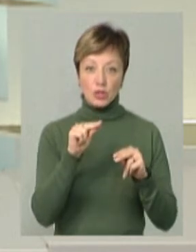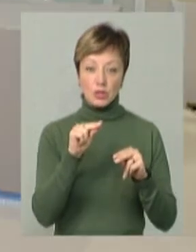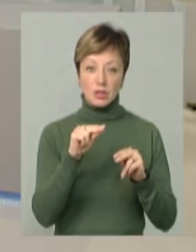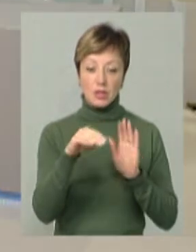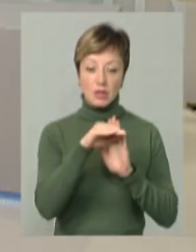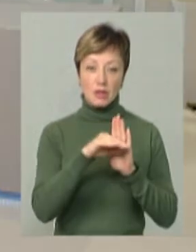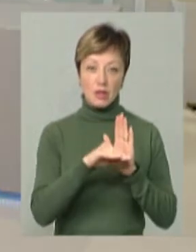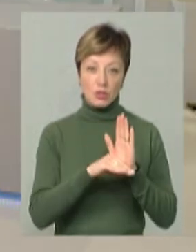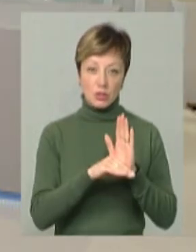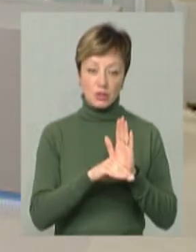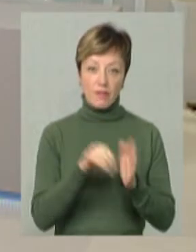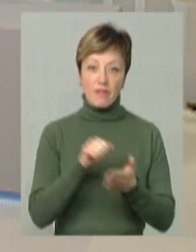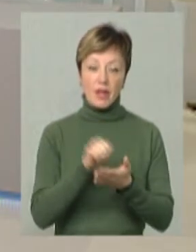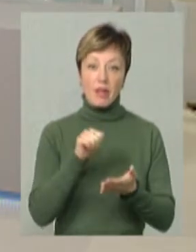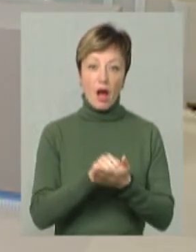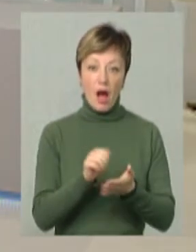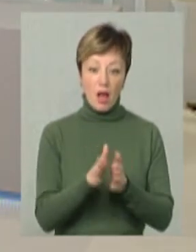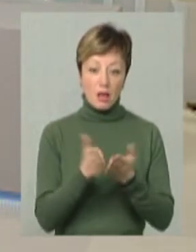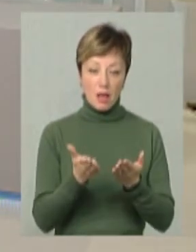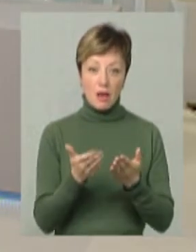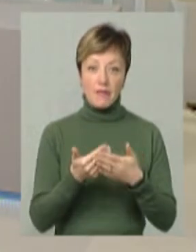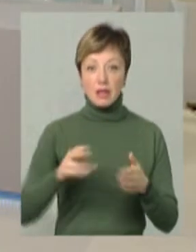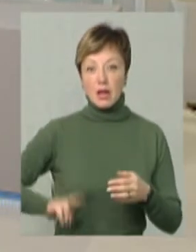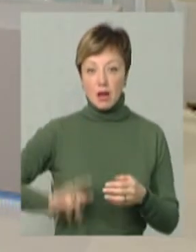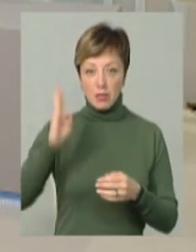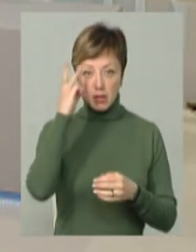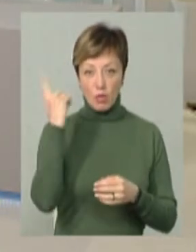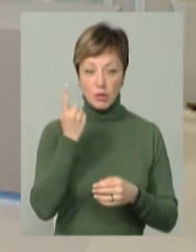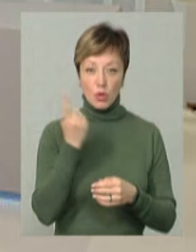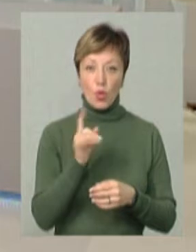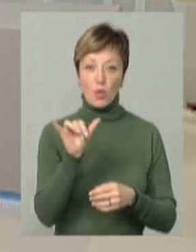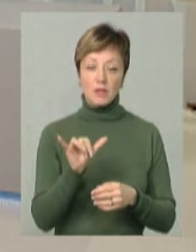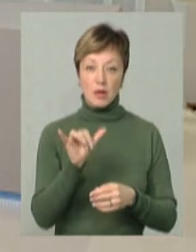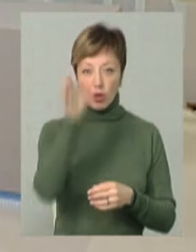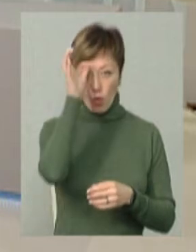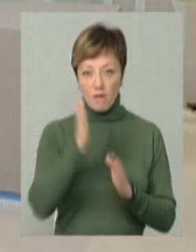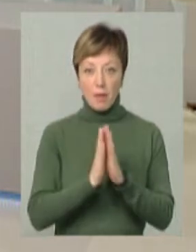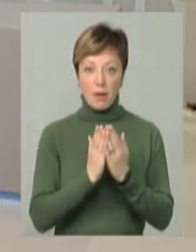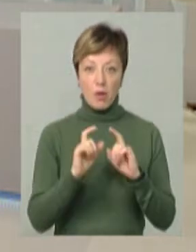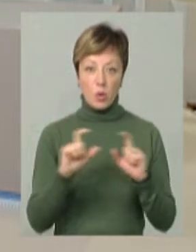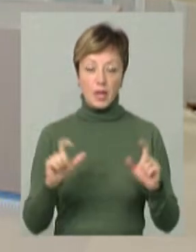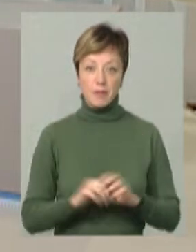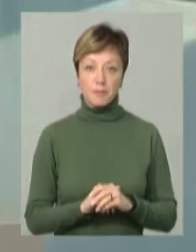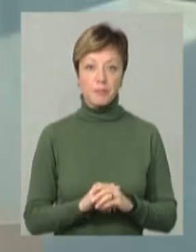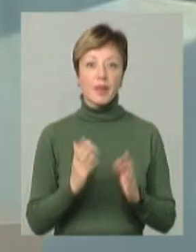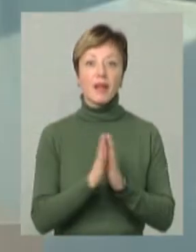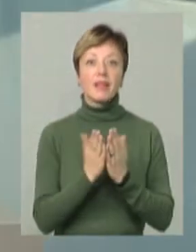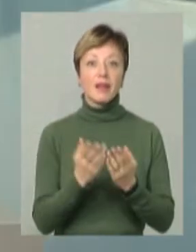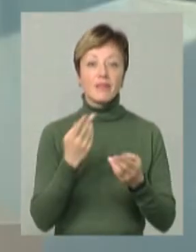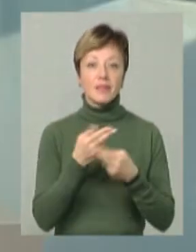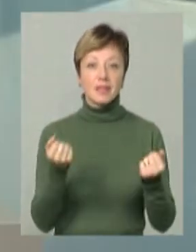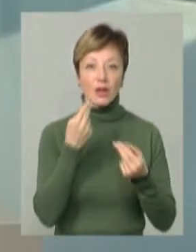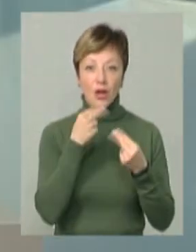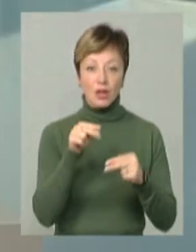за рейтингом «Кращі видання» від директора Хмельницької обласної універсальної наукової бібліотеки. Яка книга визнана